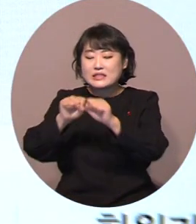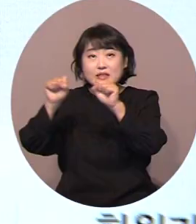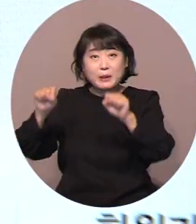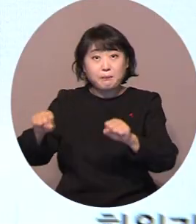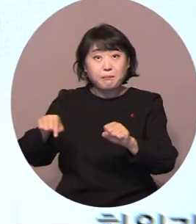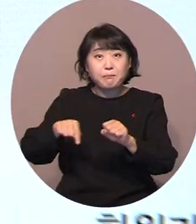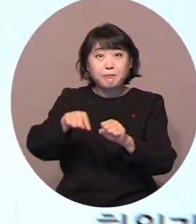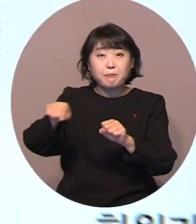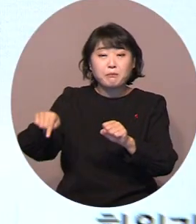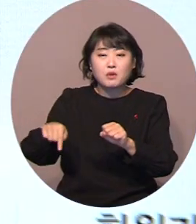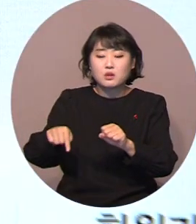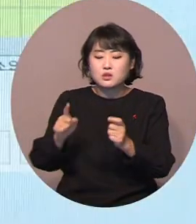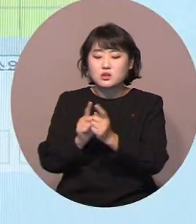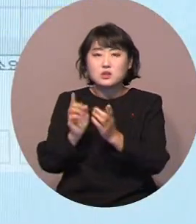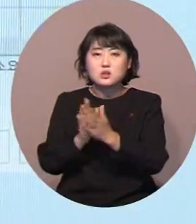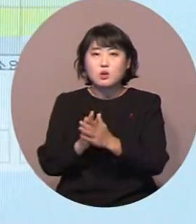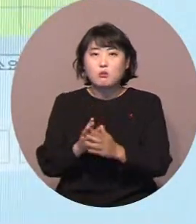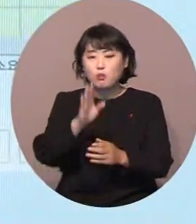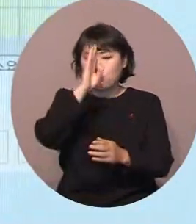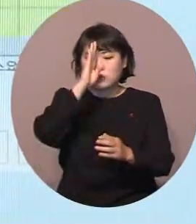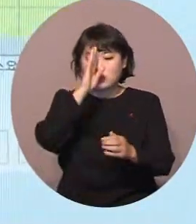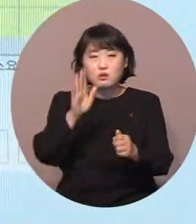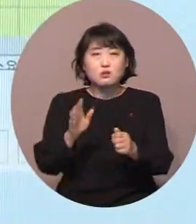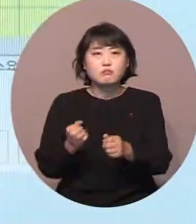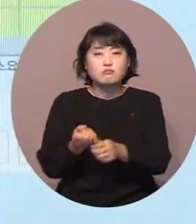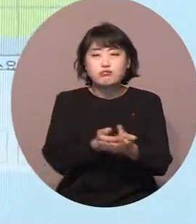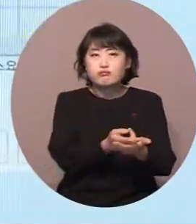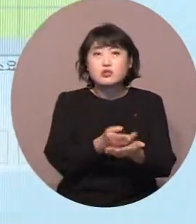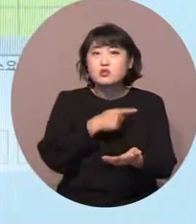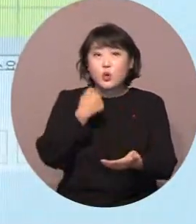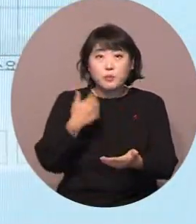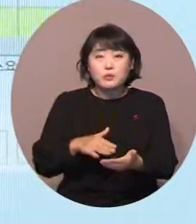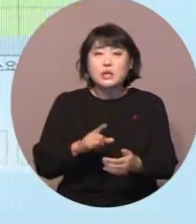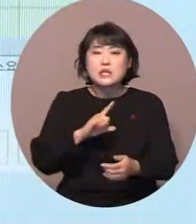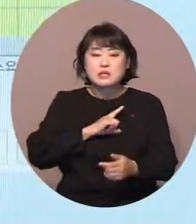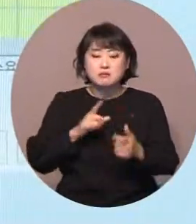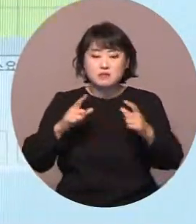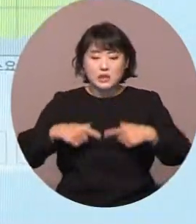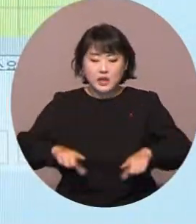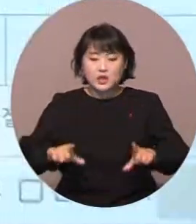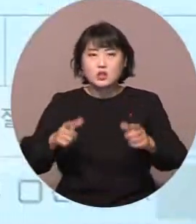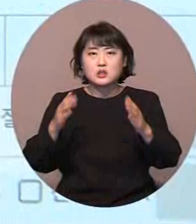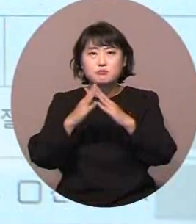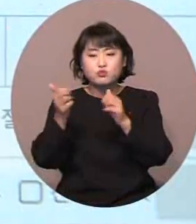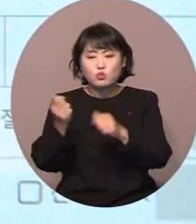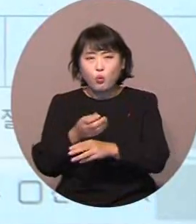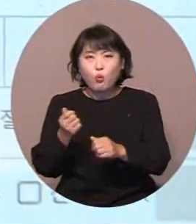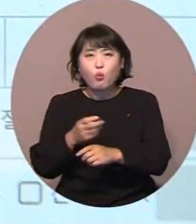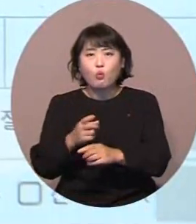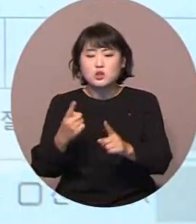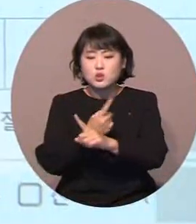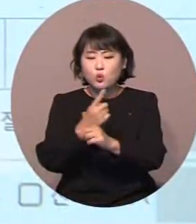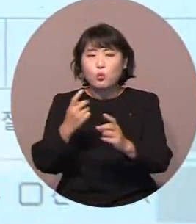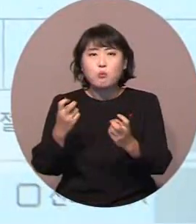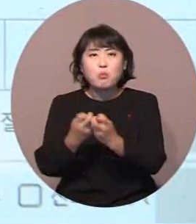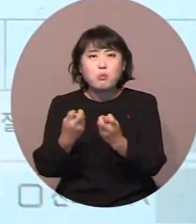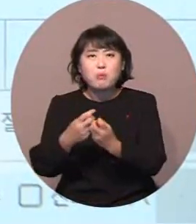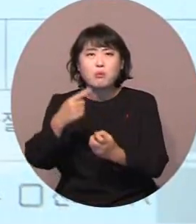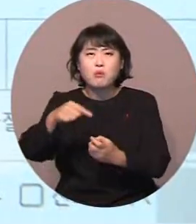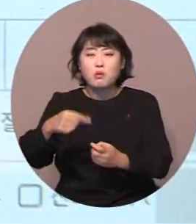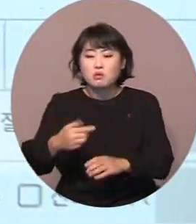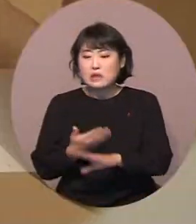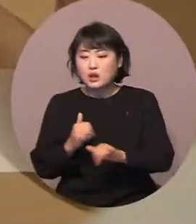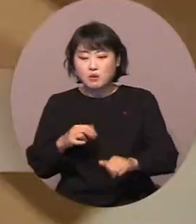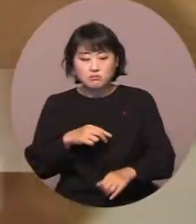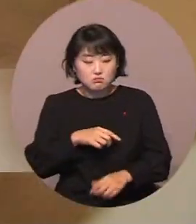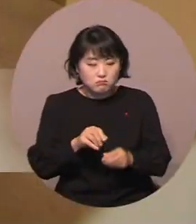시스템 직접 이송하지 않은 환자 수천여명의 이름과 생년월일 주소는 물론 처치 내용까지 다른 응급구조사가 볼